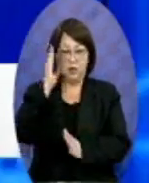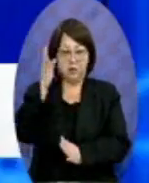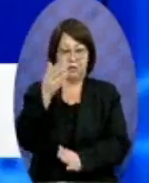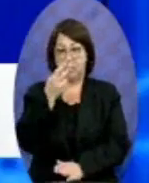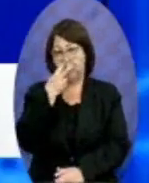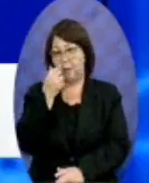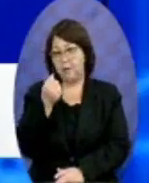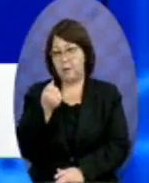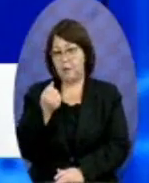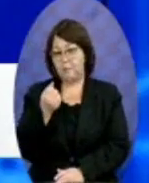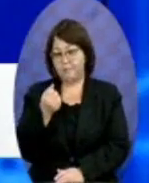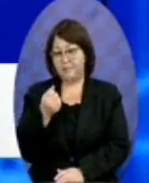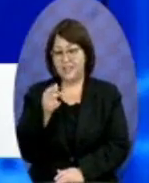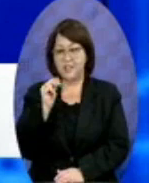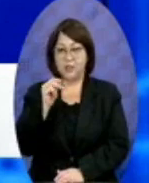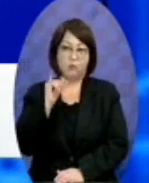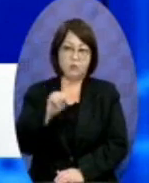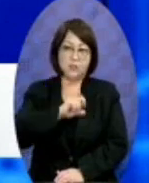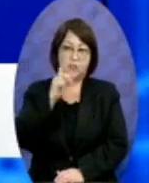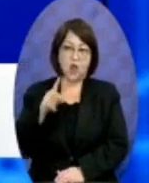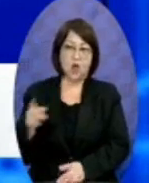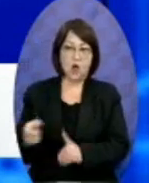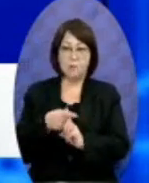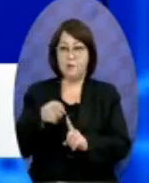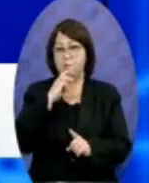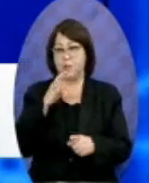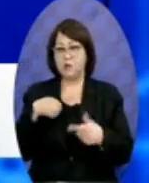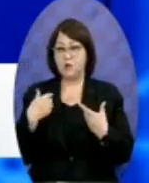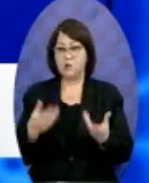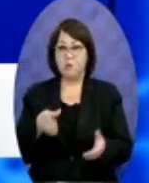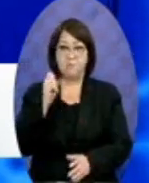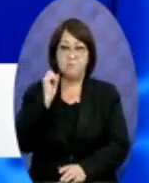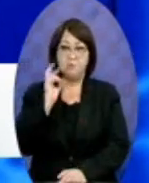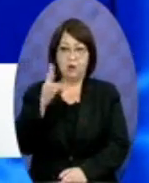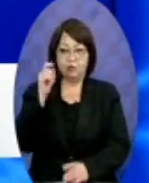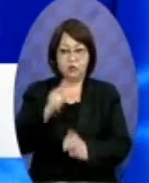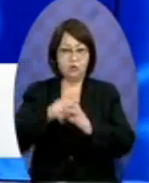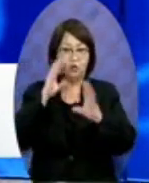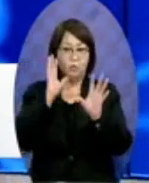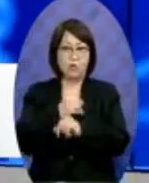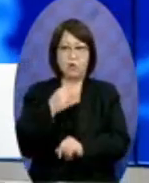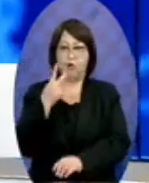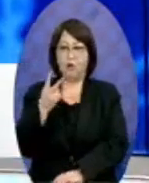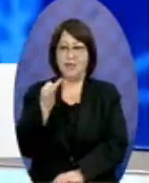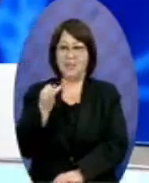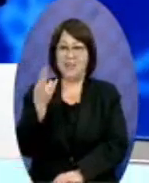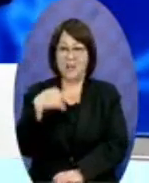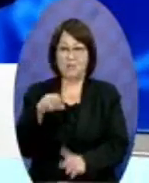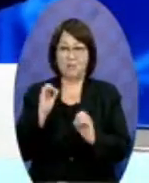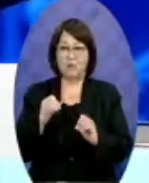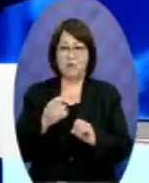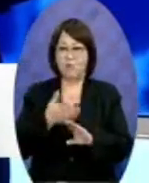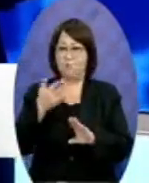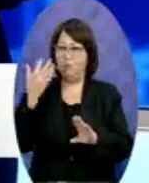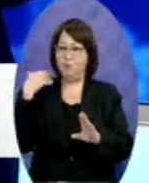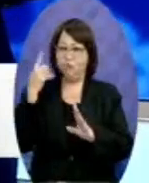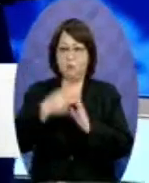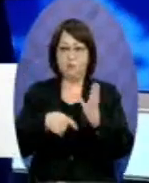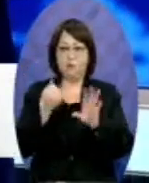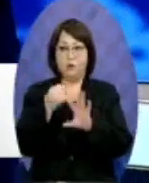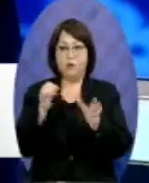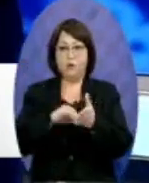За чанаргүй зээлтэй холбоотой бас мэдээллийг дэлгэцэнд харуулъя. Банкны системд чанаргүй зээл 2 их 80 төгрөг болж өмнөх сараас 603 тэрбум төгрөг